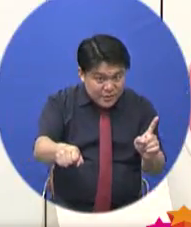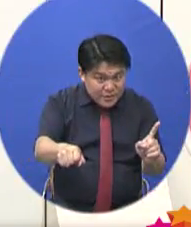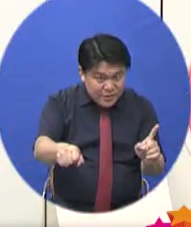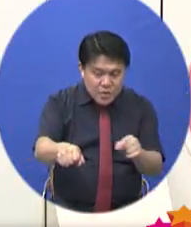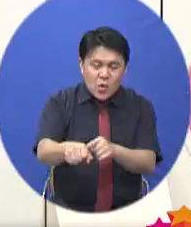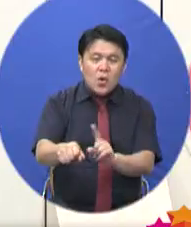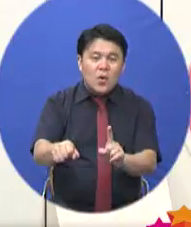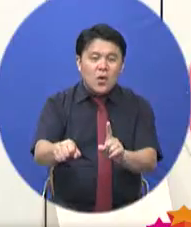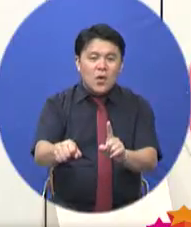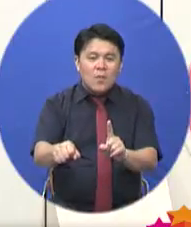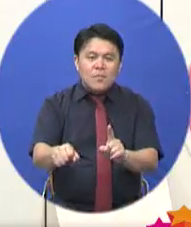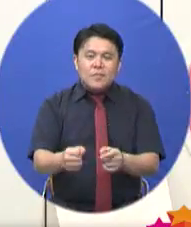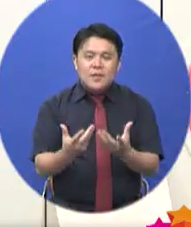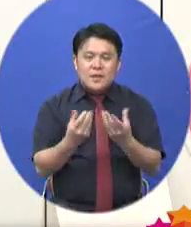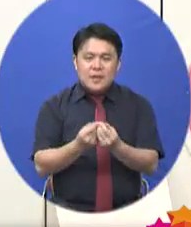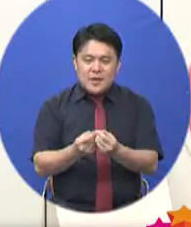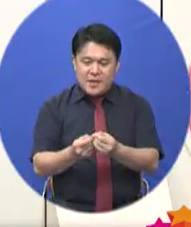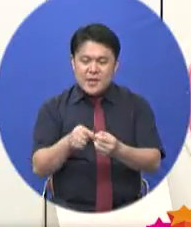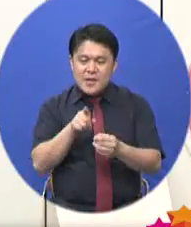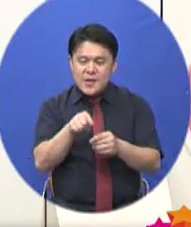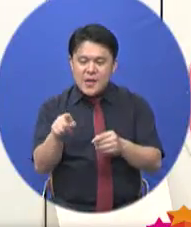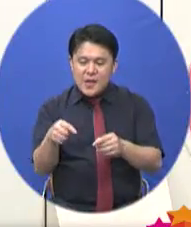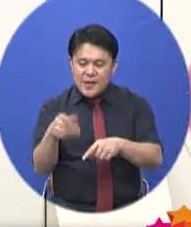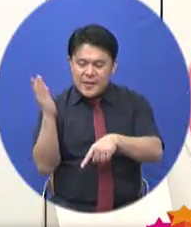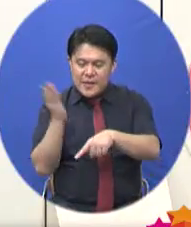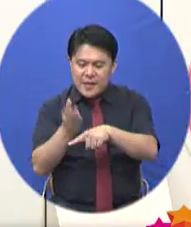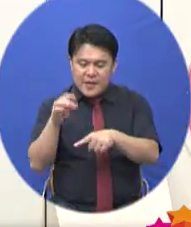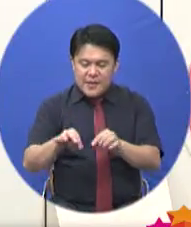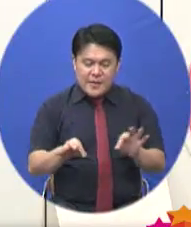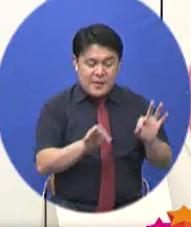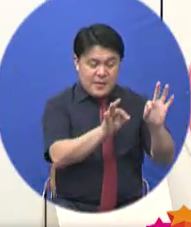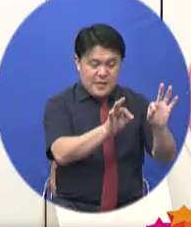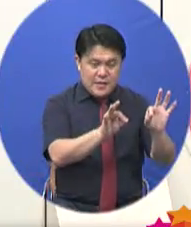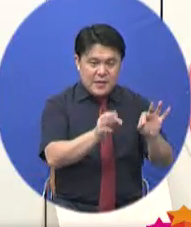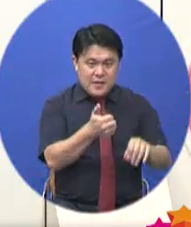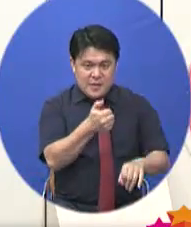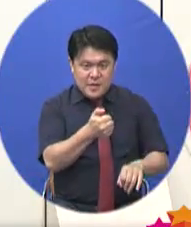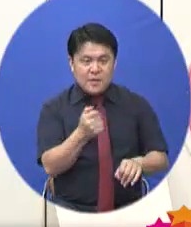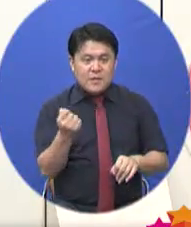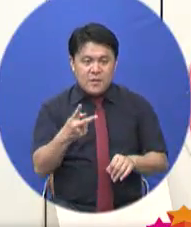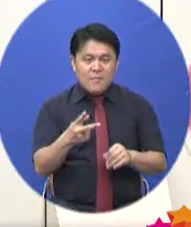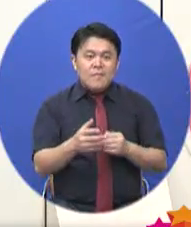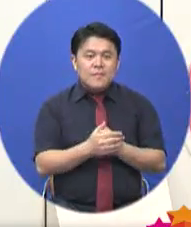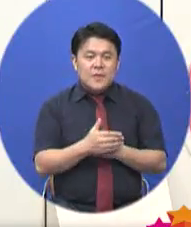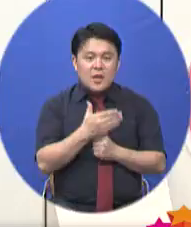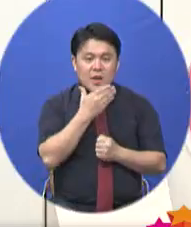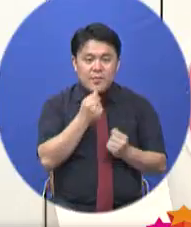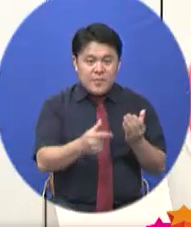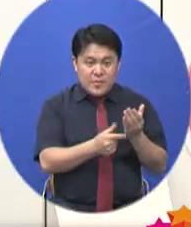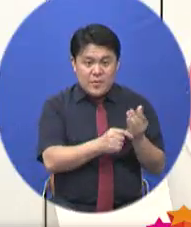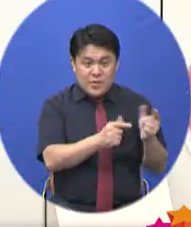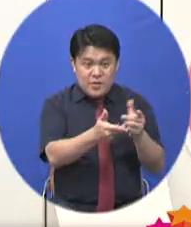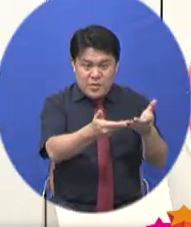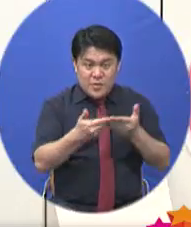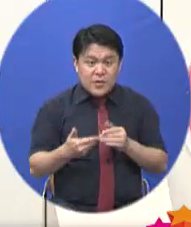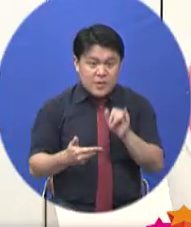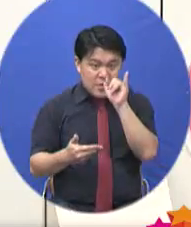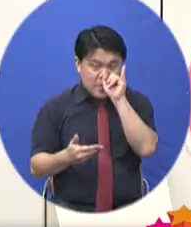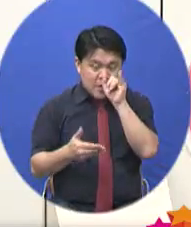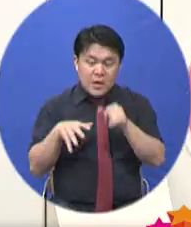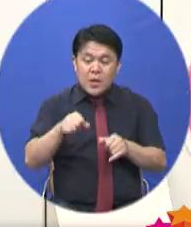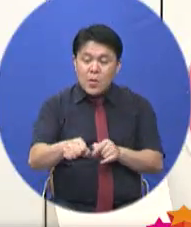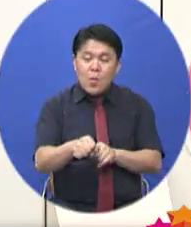이걸 잡아와서 꼬리 같은 걸 갖다 주면 연필이나 복금 당첨권 이런 걸 주기도 했는데 이것은 뭘